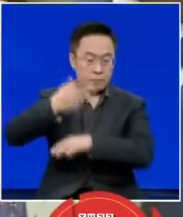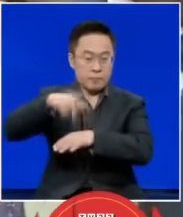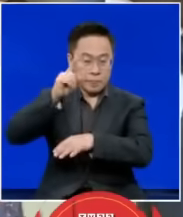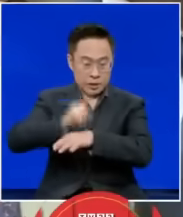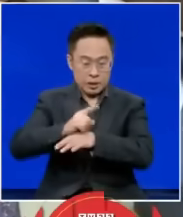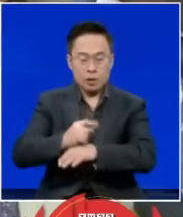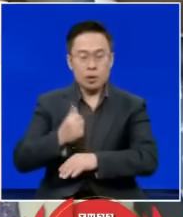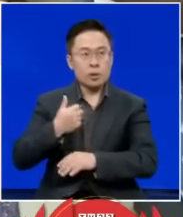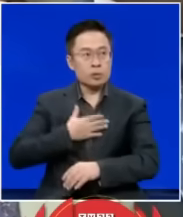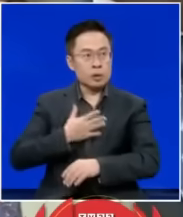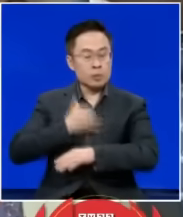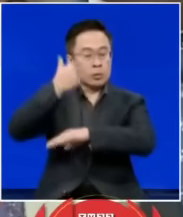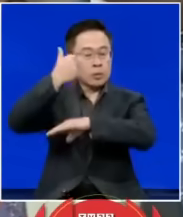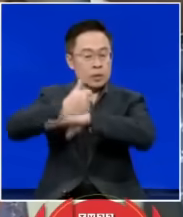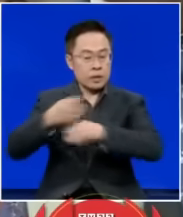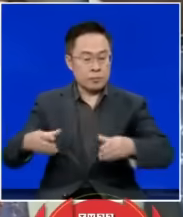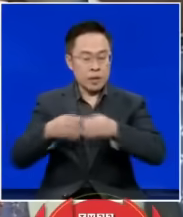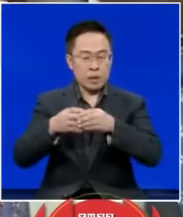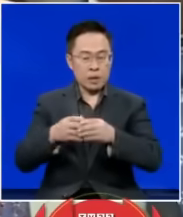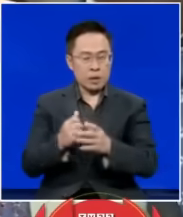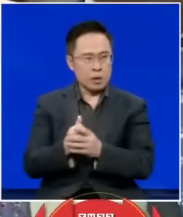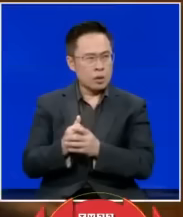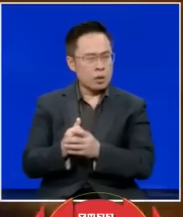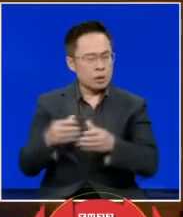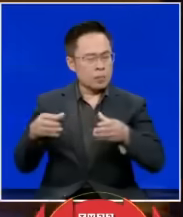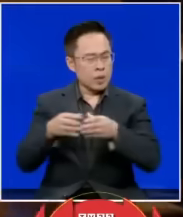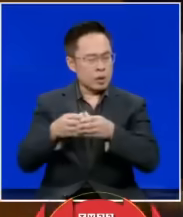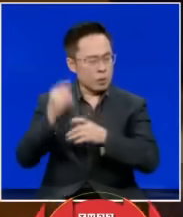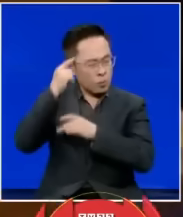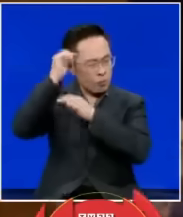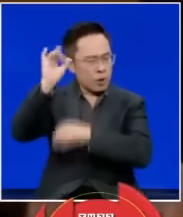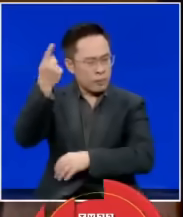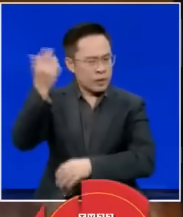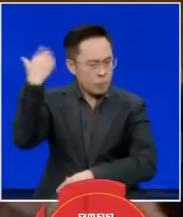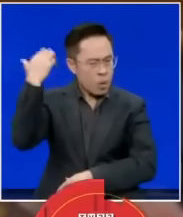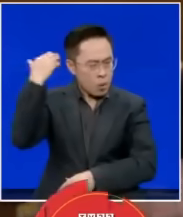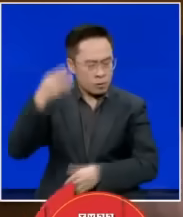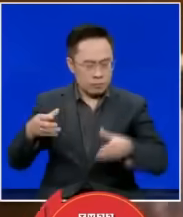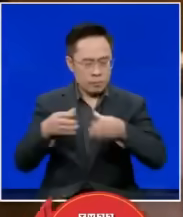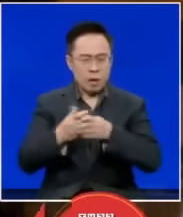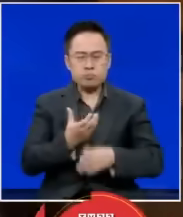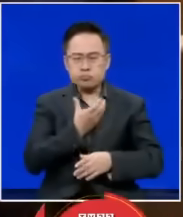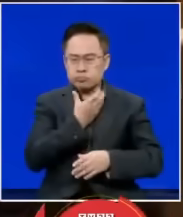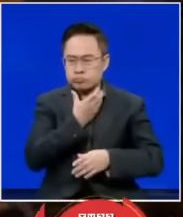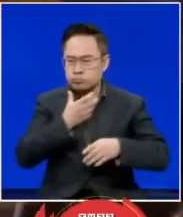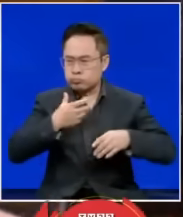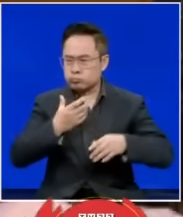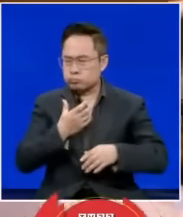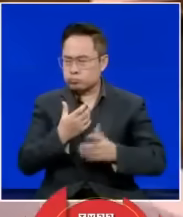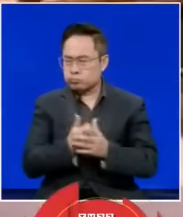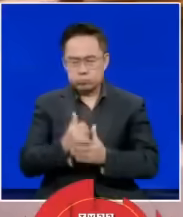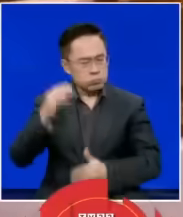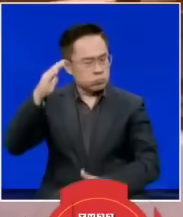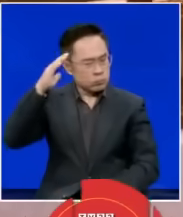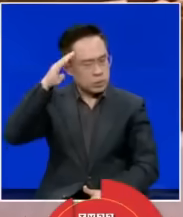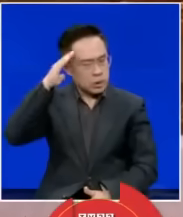วหน้าพรรคความหัวหน้าพรรคความหวังใหม่ในอดีตนะลาออกแล้วก็มีการเปลี่ยนรัฐบาลเปลี่ยนนายกรัฐมนตรีประธานสภารองประธานสภาไม่